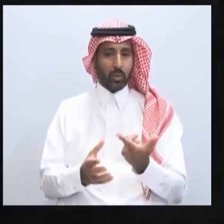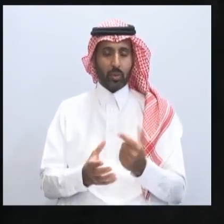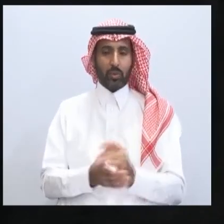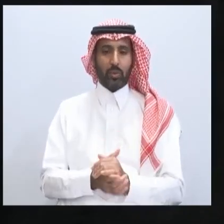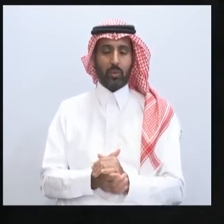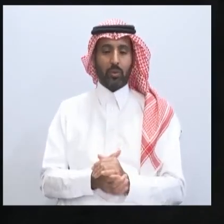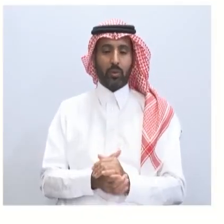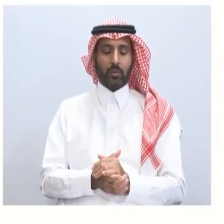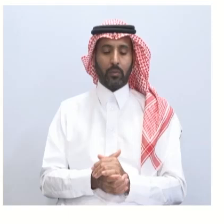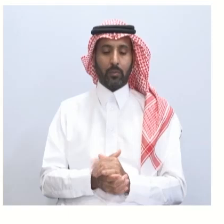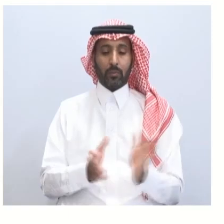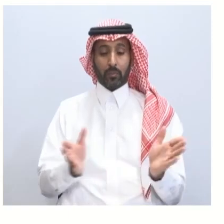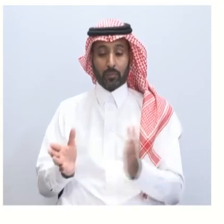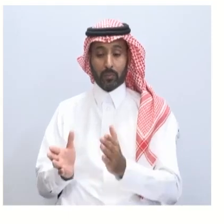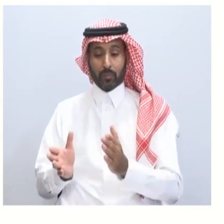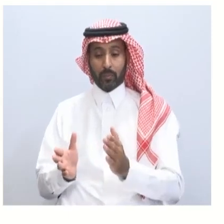رائعه